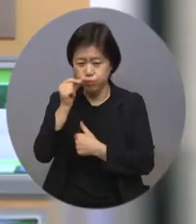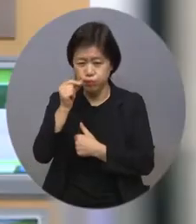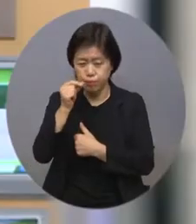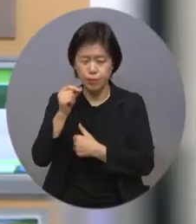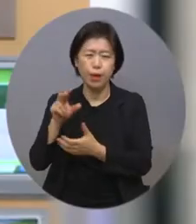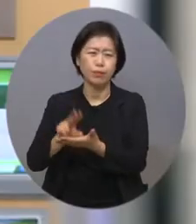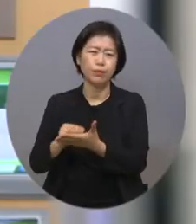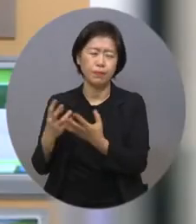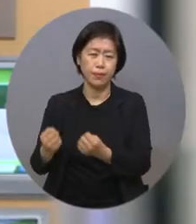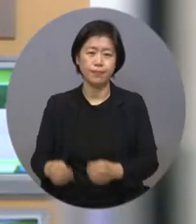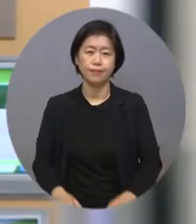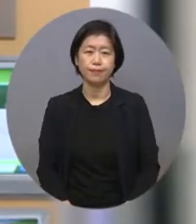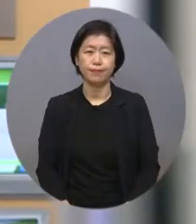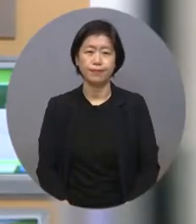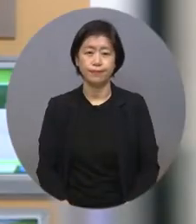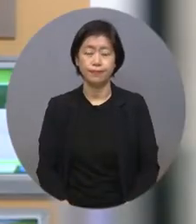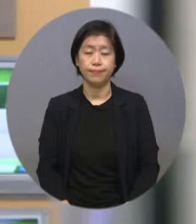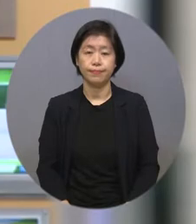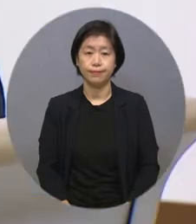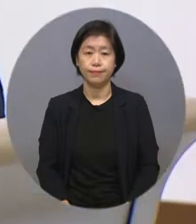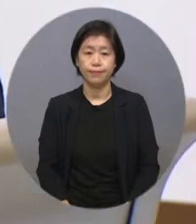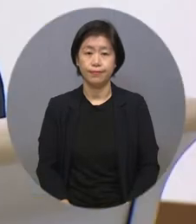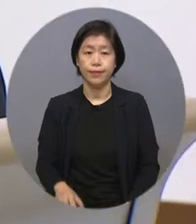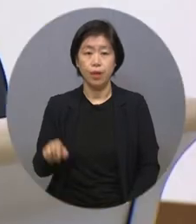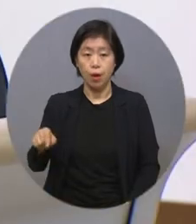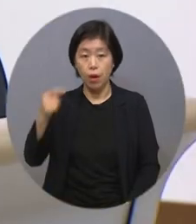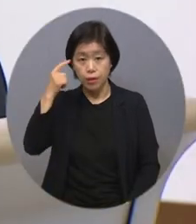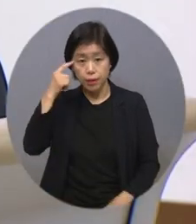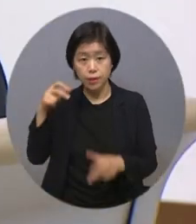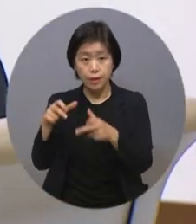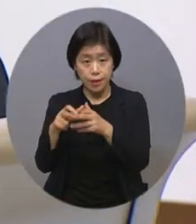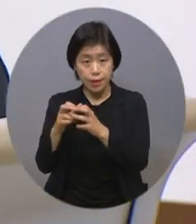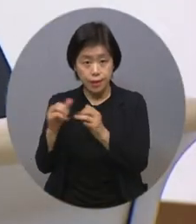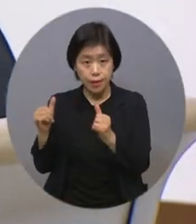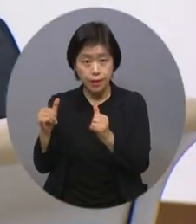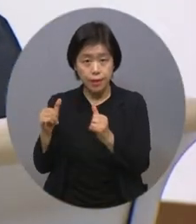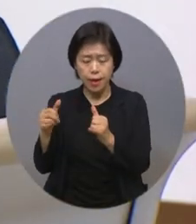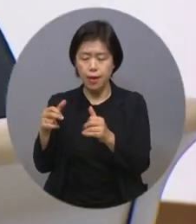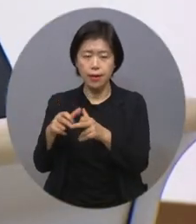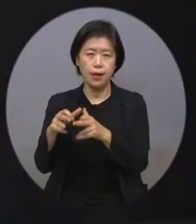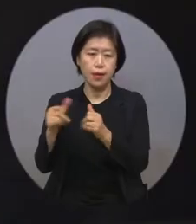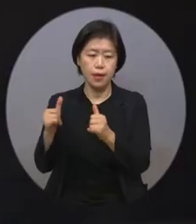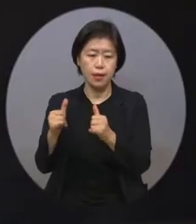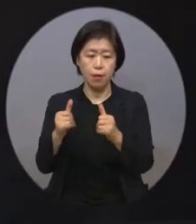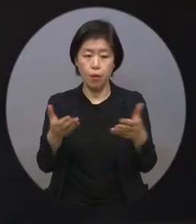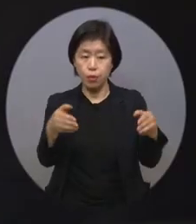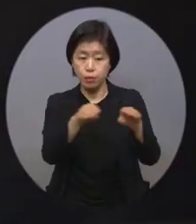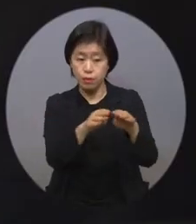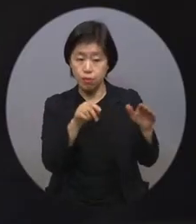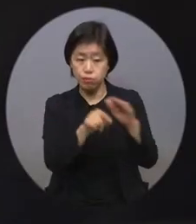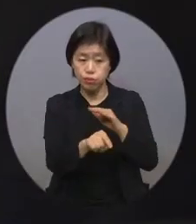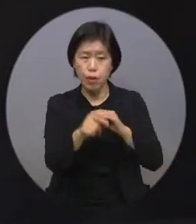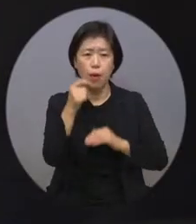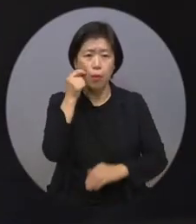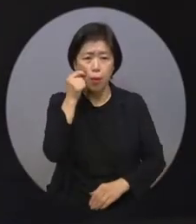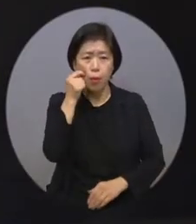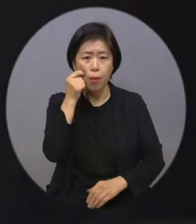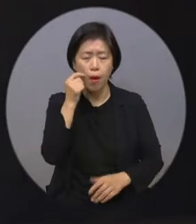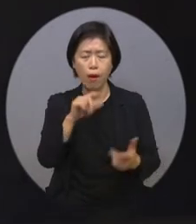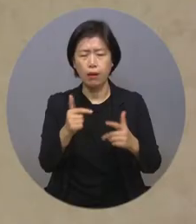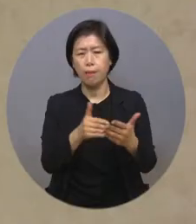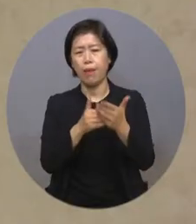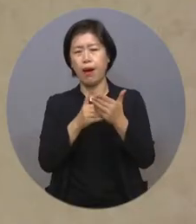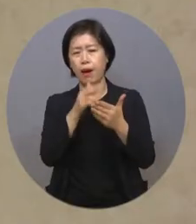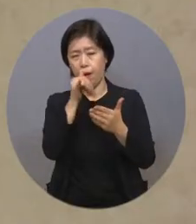왔습니다. 특히 해당 조항의 근거에 정신장애인의 장애인복지시설에 대한 이용이 제한되면서